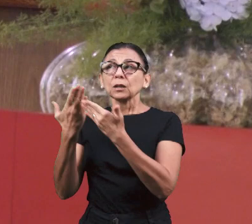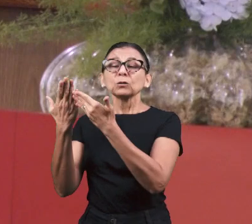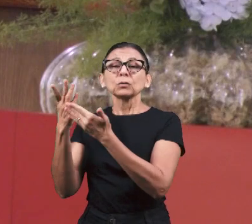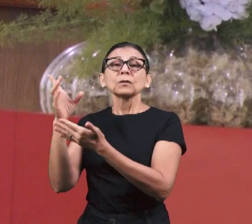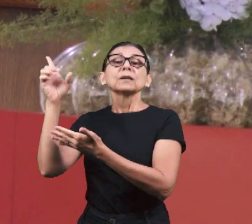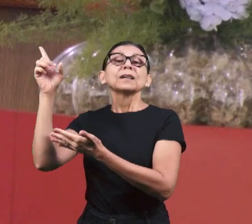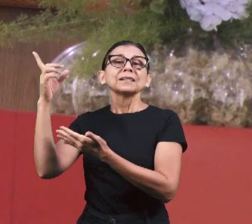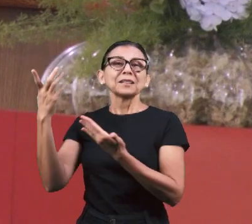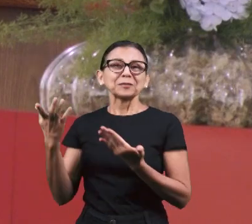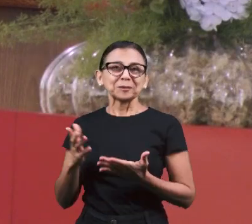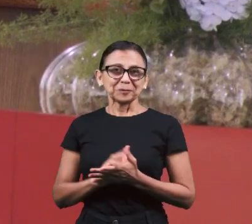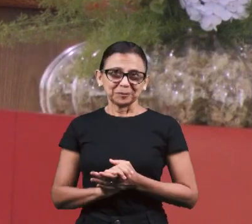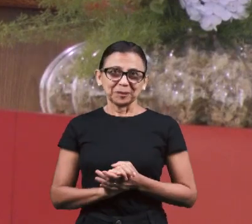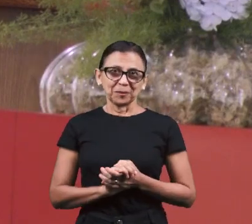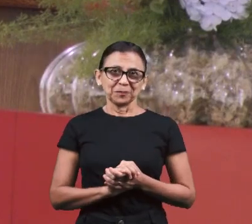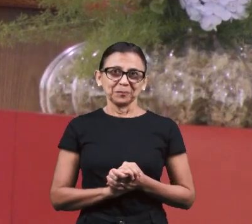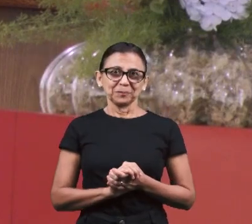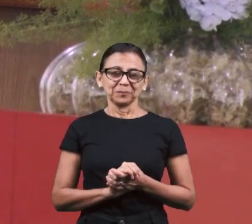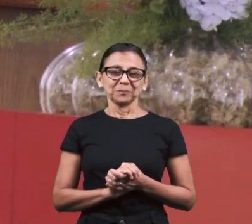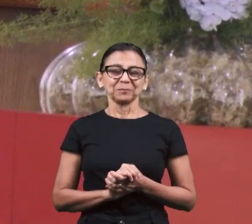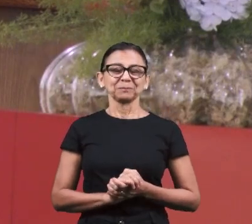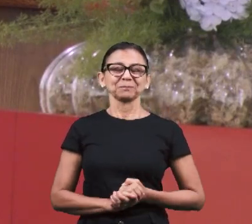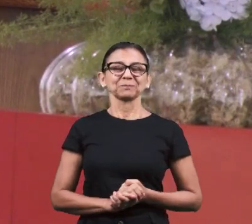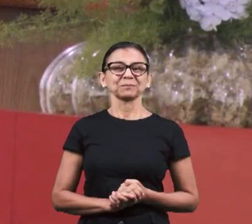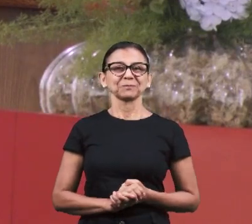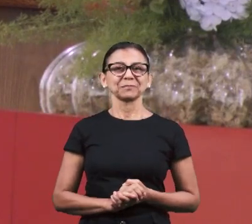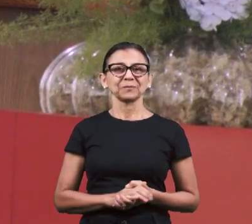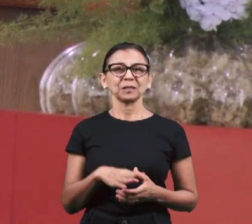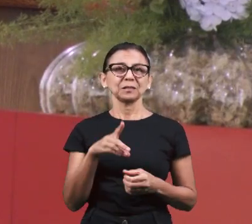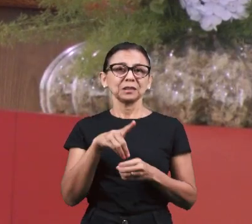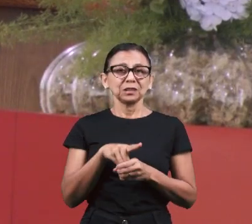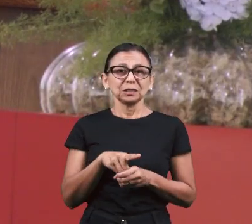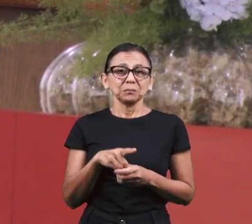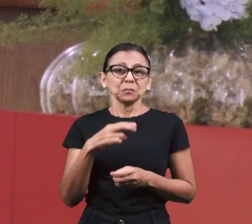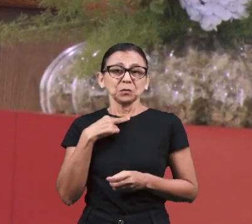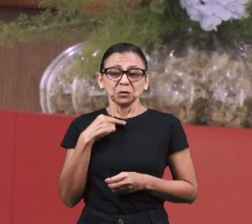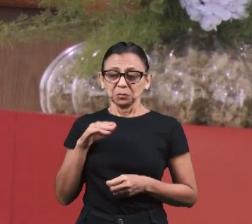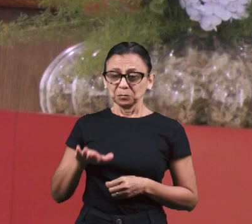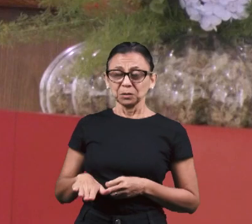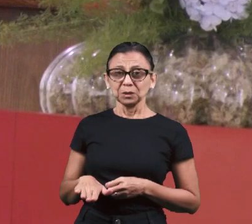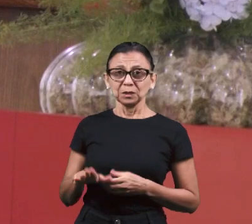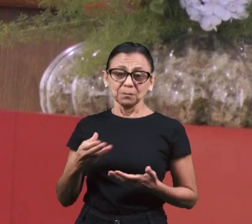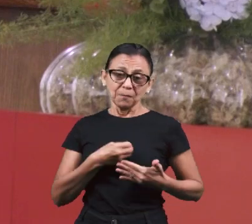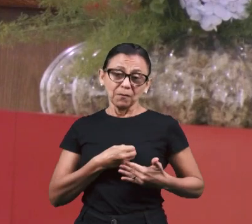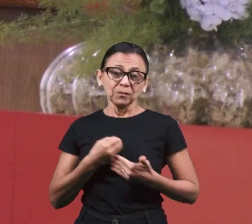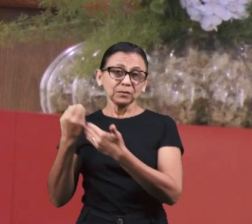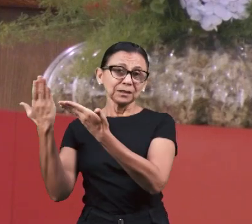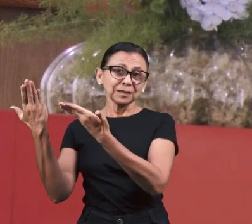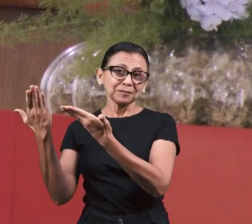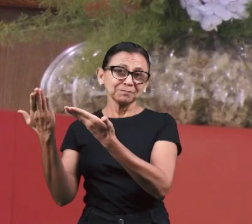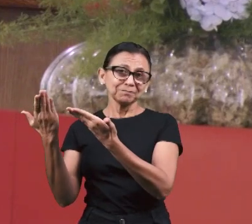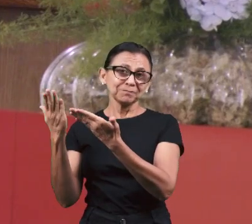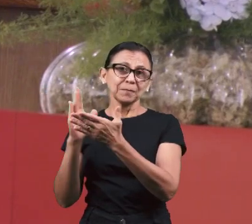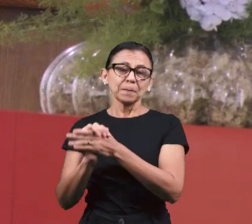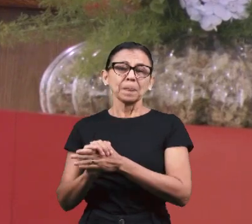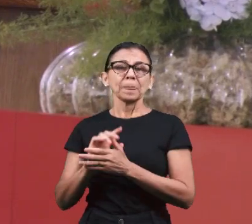demander. Maintenant, on doit vivre par la foi. Et Dieu nous a soutenus, mes frères. Et nous sommes ici par la